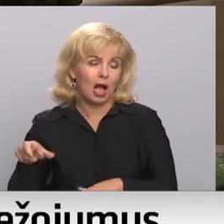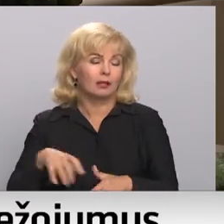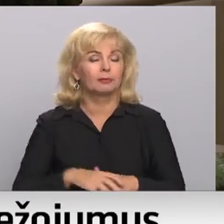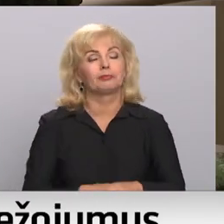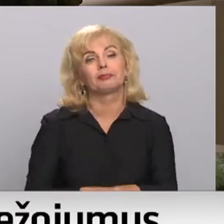Latvijas televīzija.